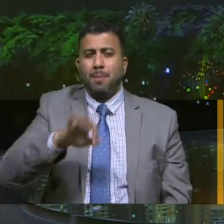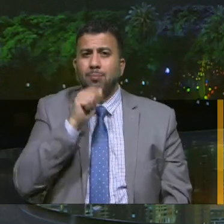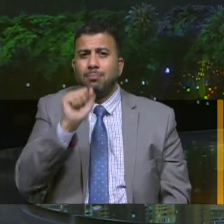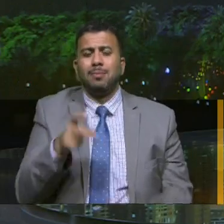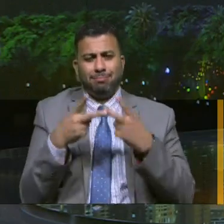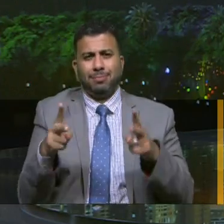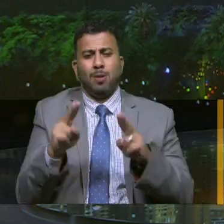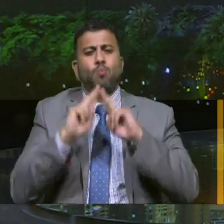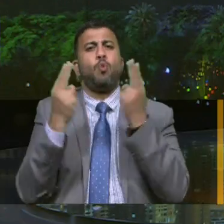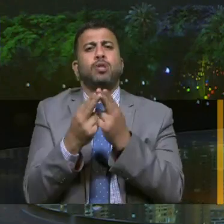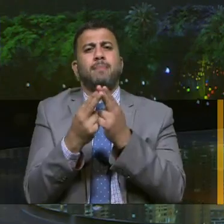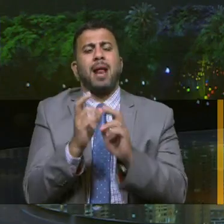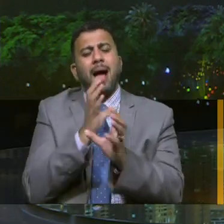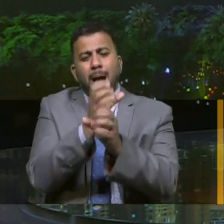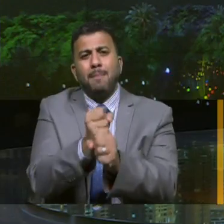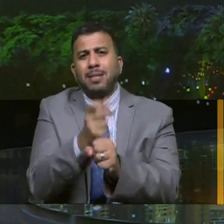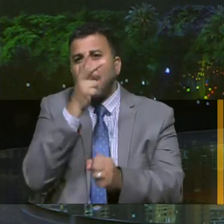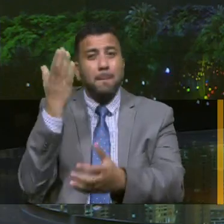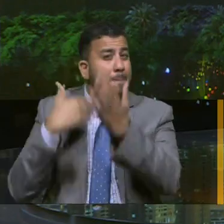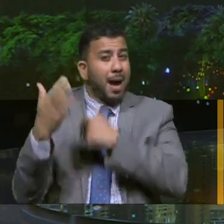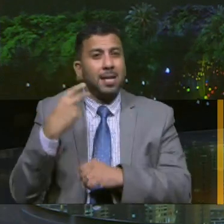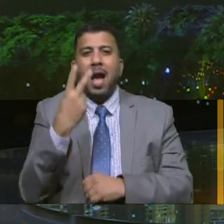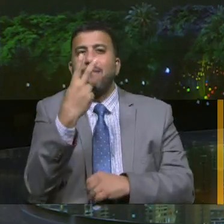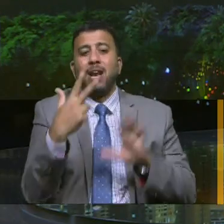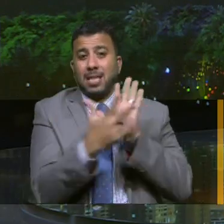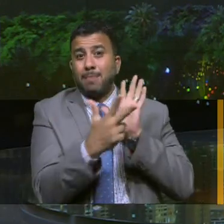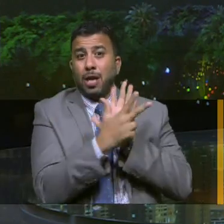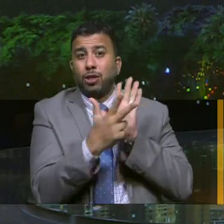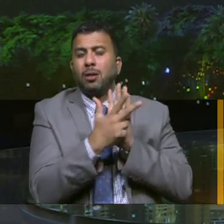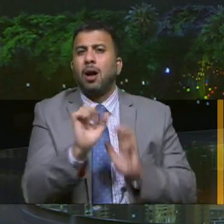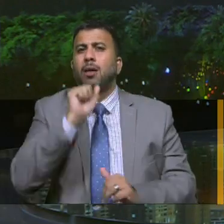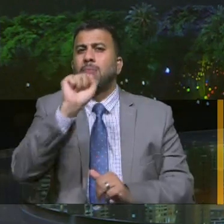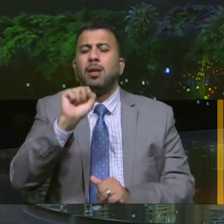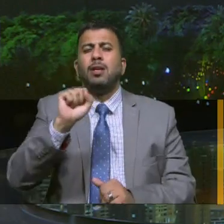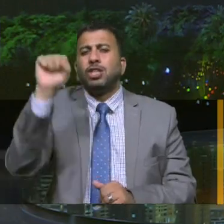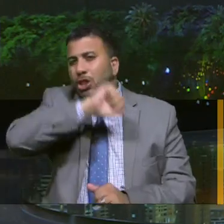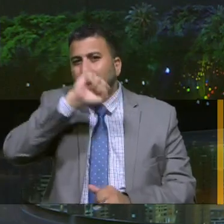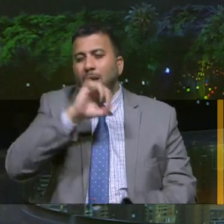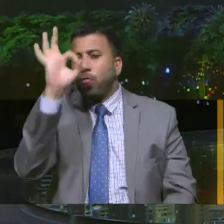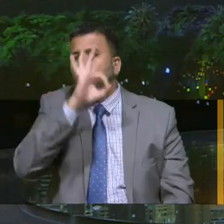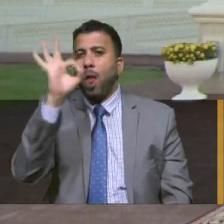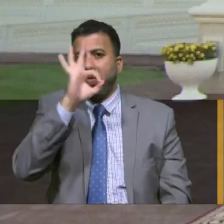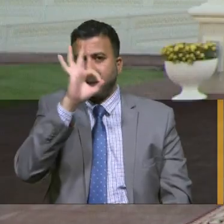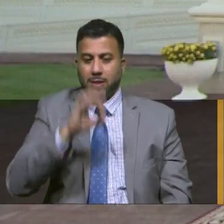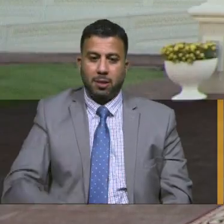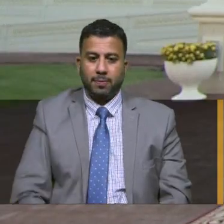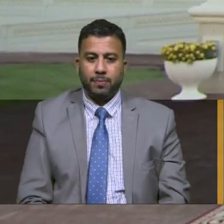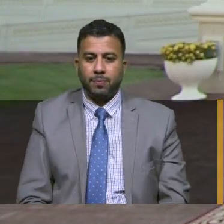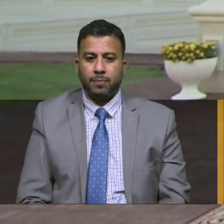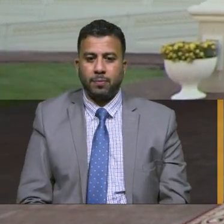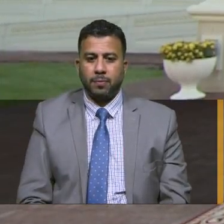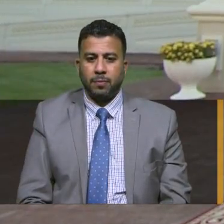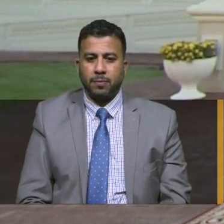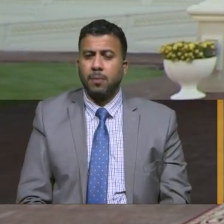انطلاق أعمال مؤتمر حماية الماضي 2018 وذلك في معهد الشارقة للتراث.